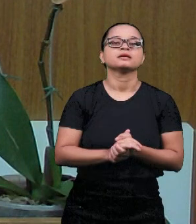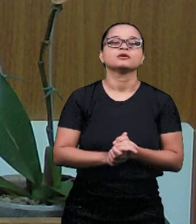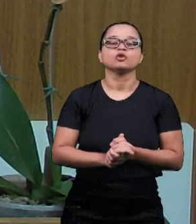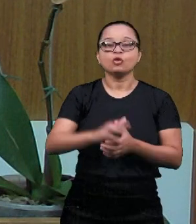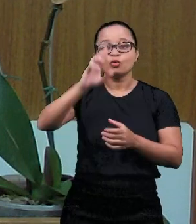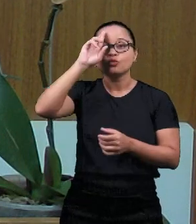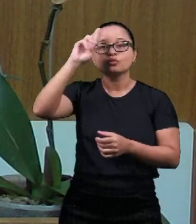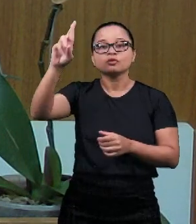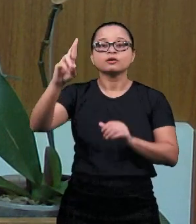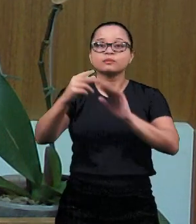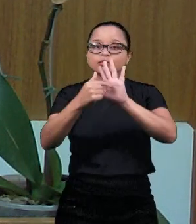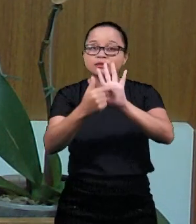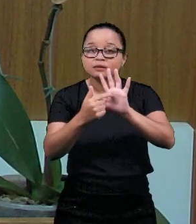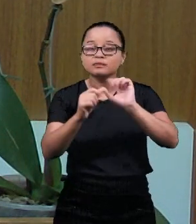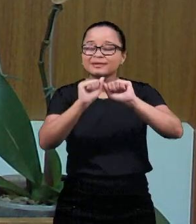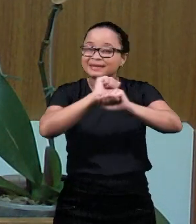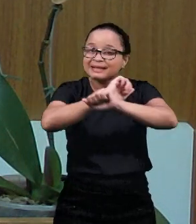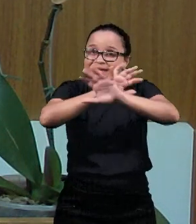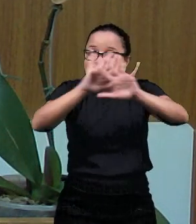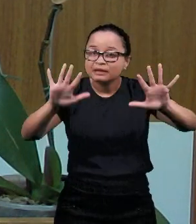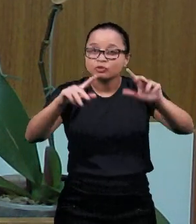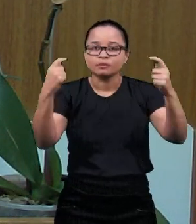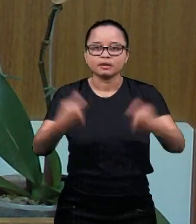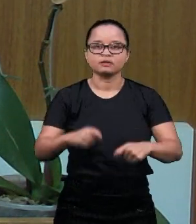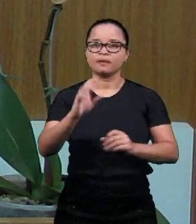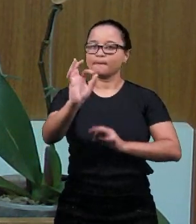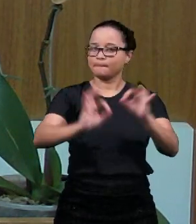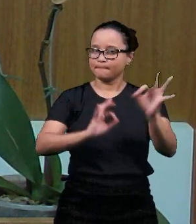préparation. Cela pourquoi